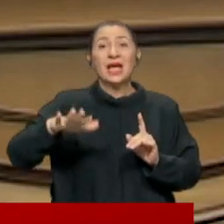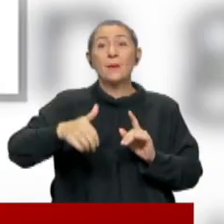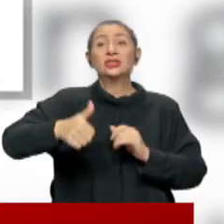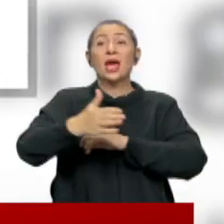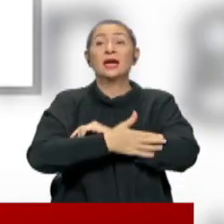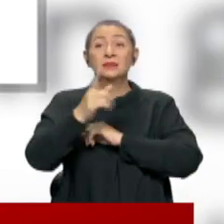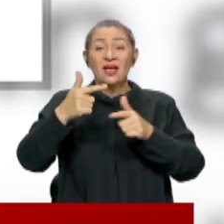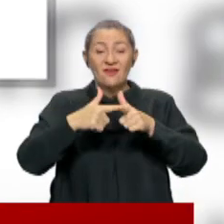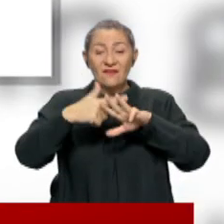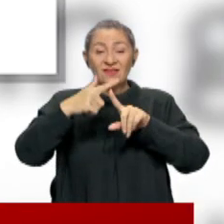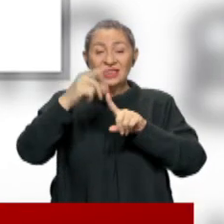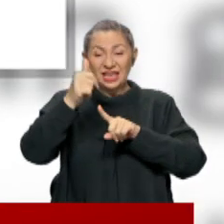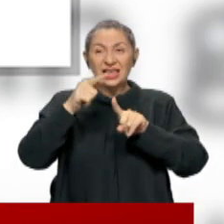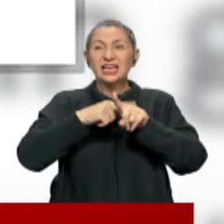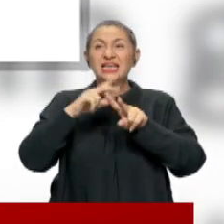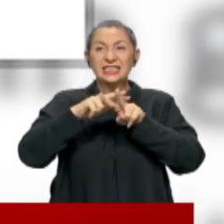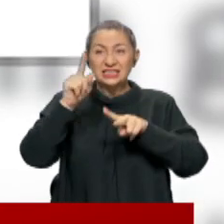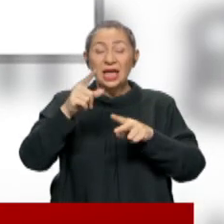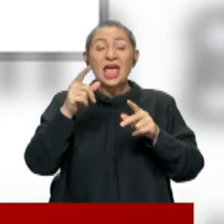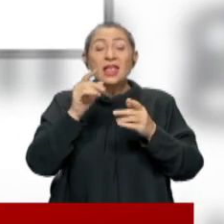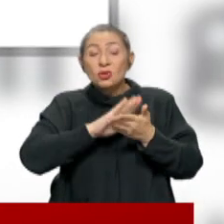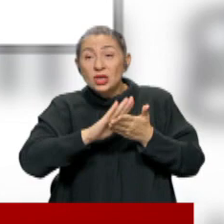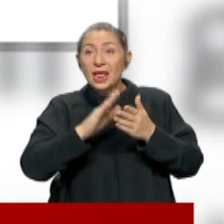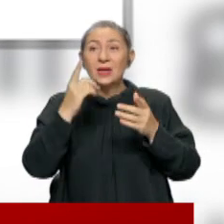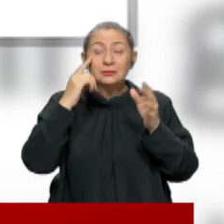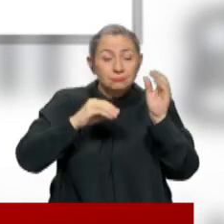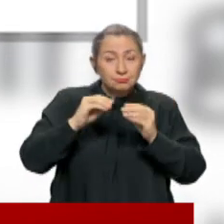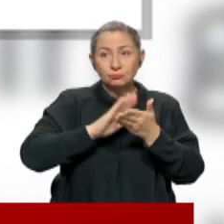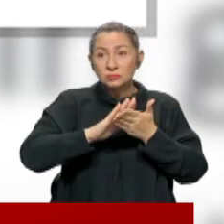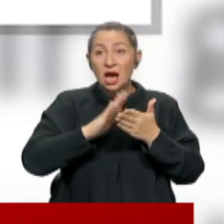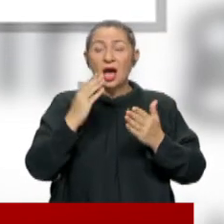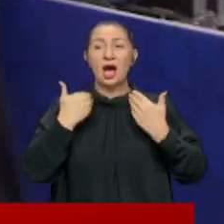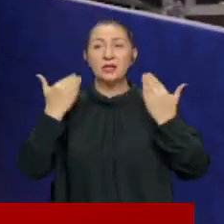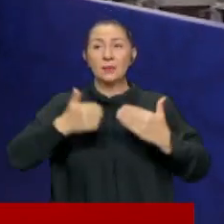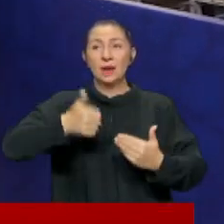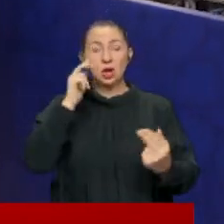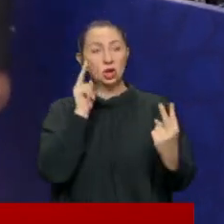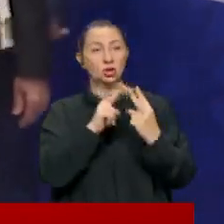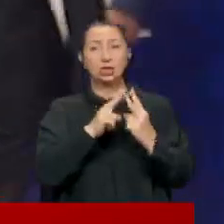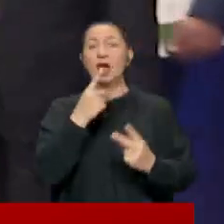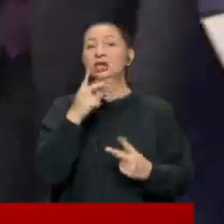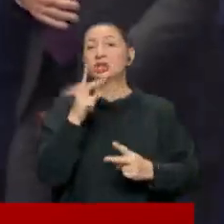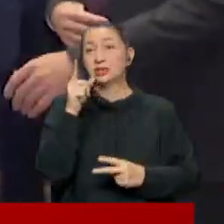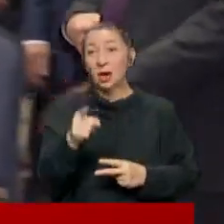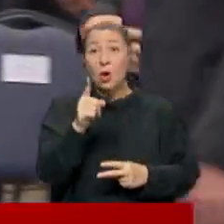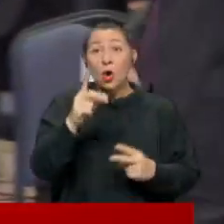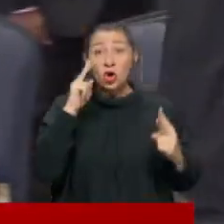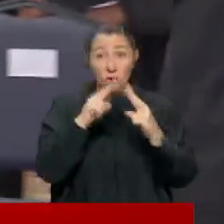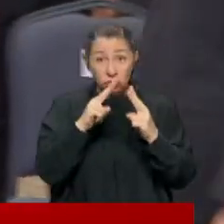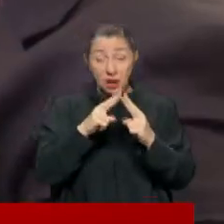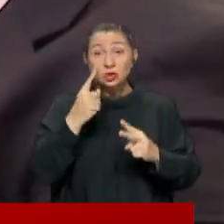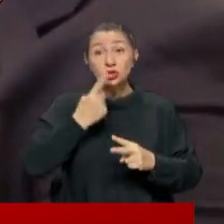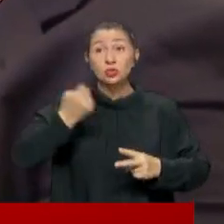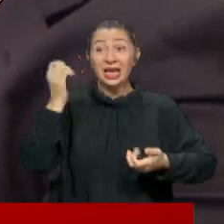Genel Başkan Yardımcısı Fetih Yıldız infaz hesaplamasının gözden geçirilmesi için adalet bakanı ile görüşeceğini açıkladı o görüşme